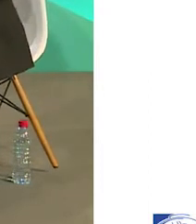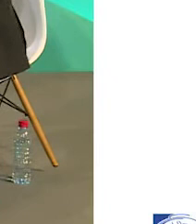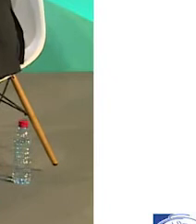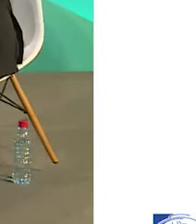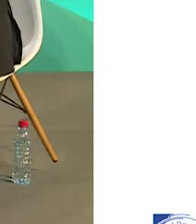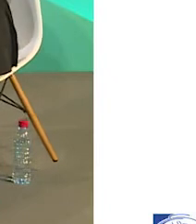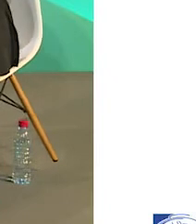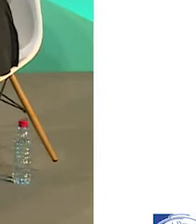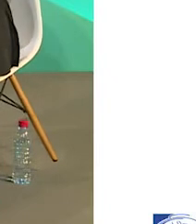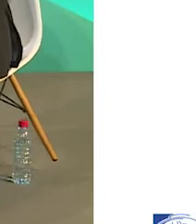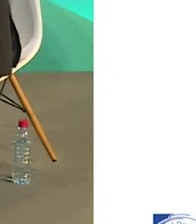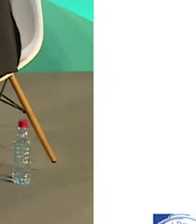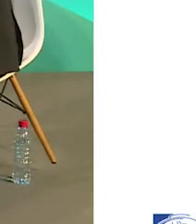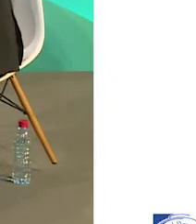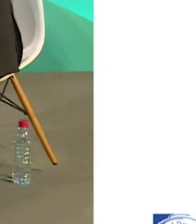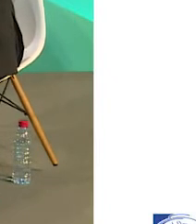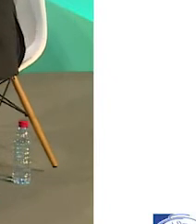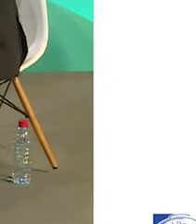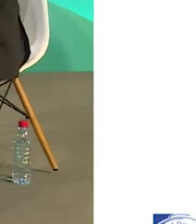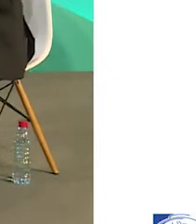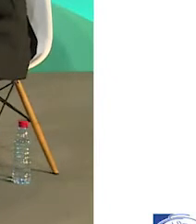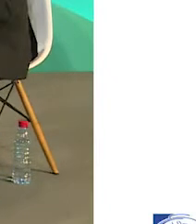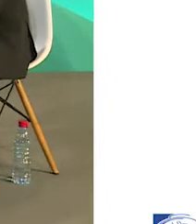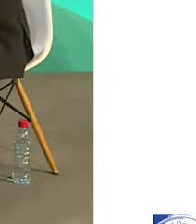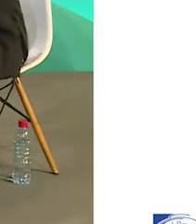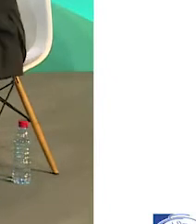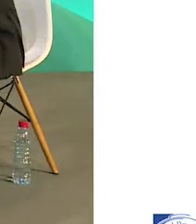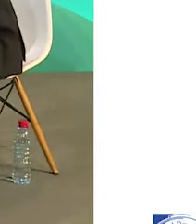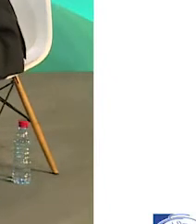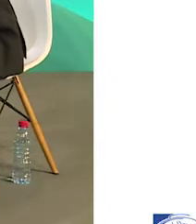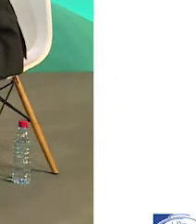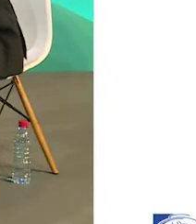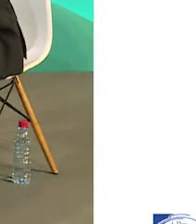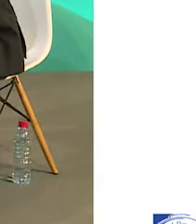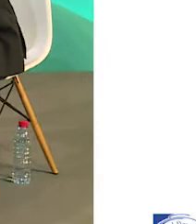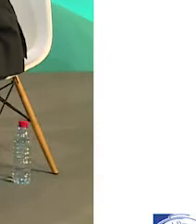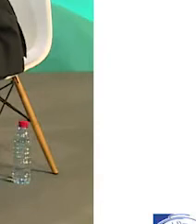coins de la salle quand vous quitterez cette pièce. Merci beaucoup.